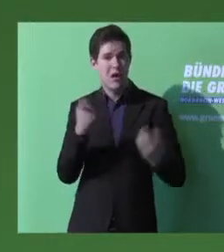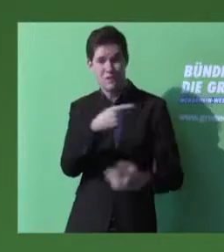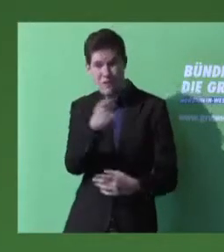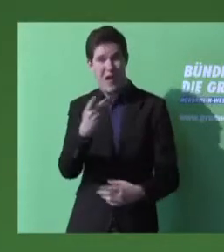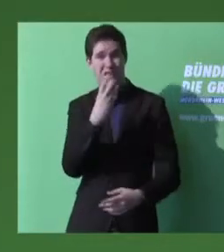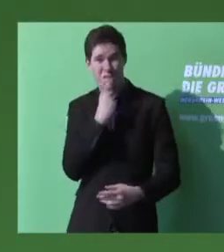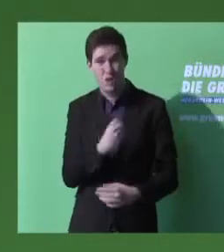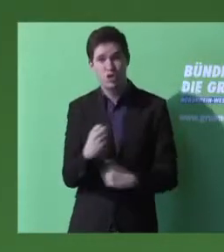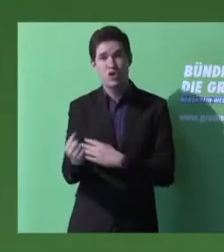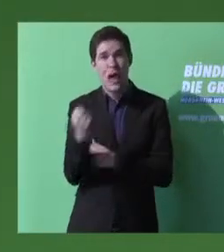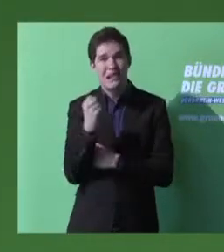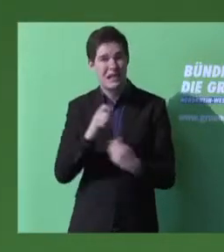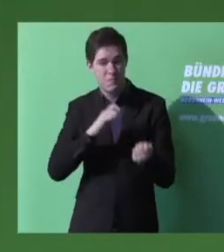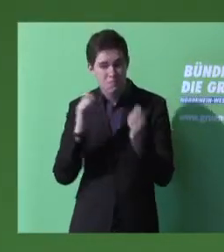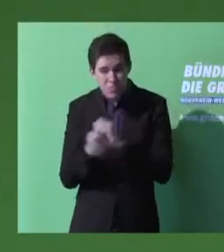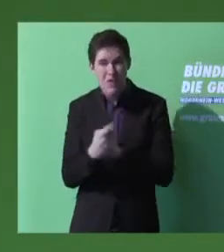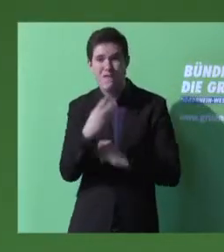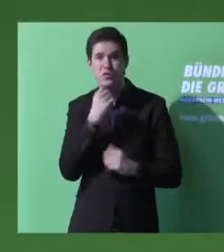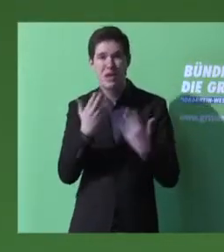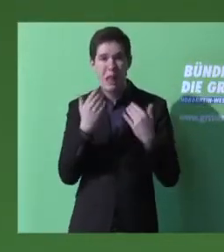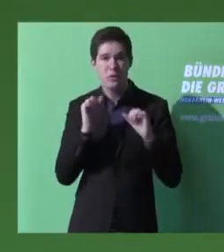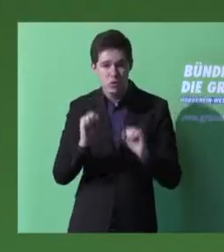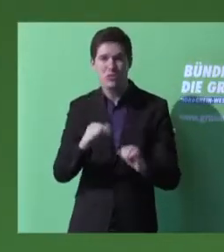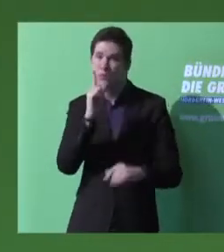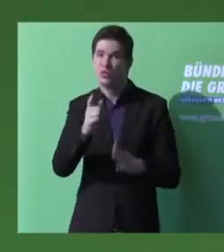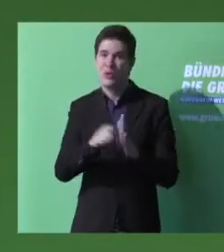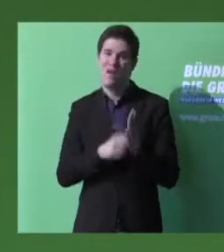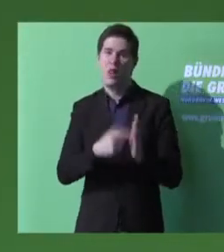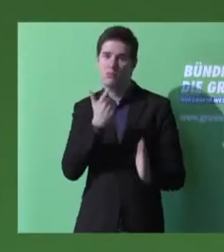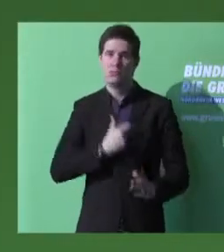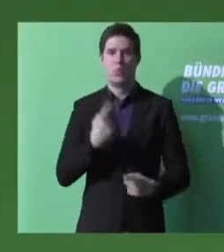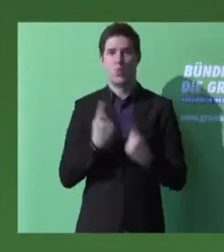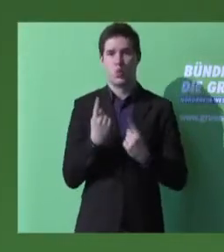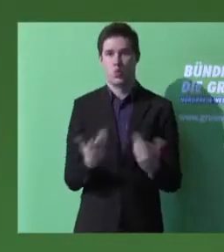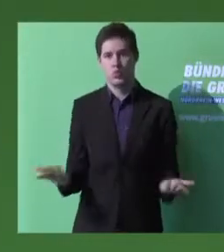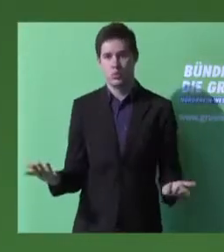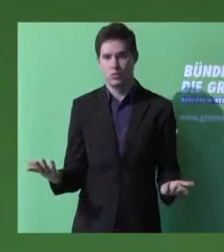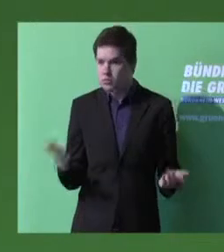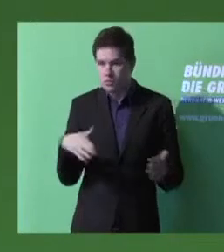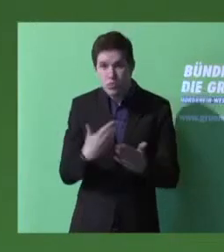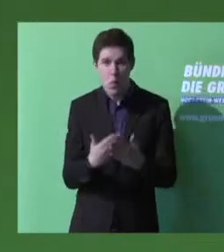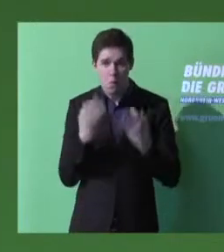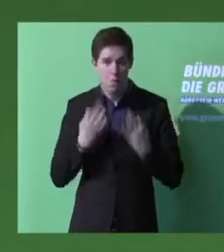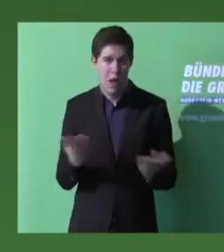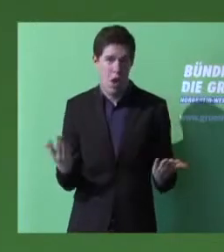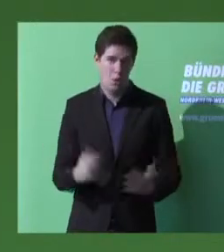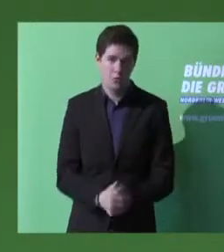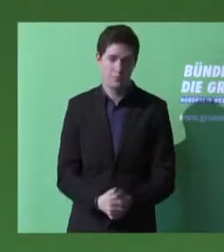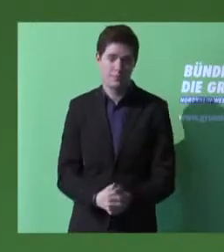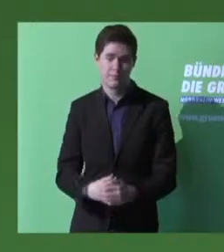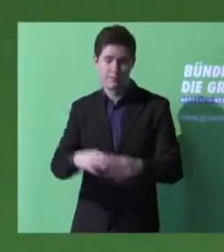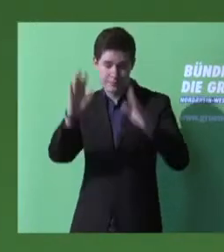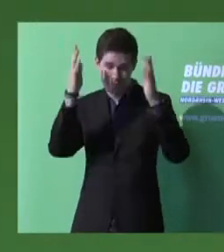will, muss grün wählen bei dieser Bundestagswahl, liebe Freunde und Freunde. Das ist absolut notwendig.